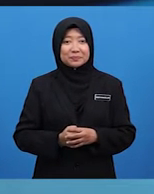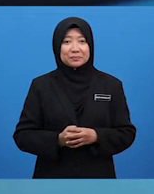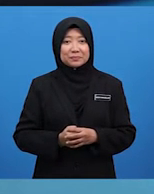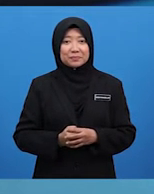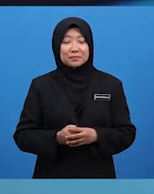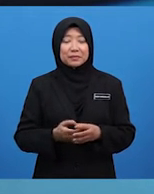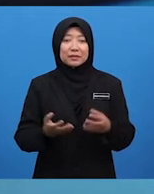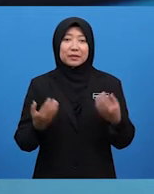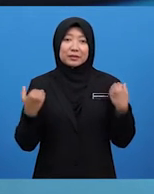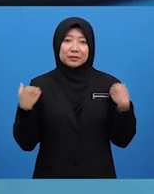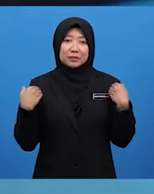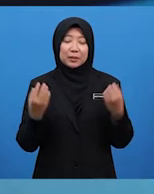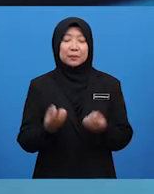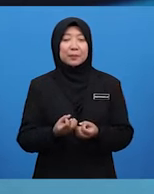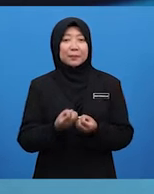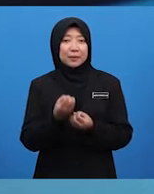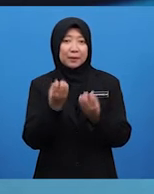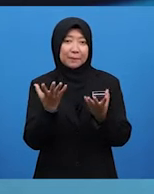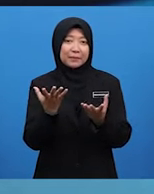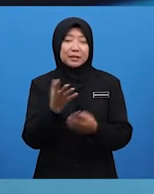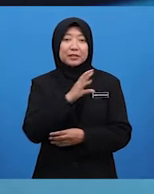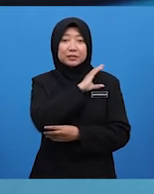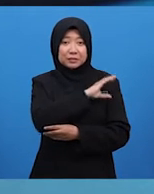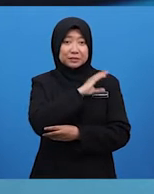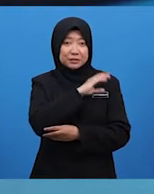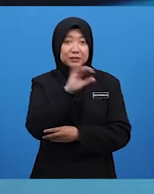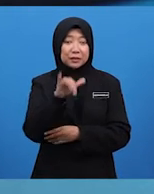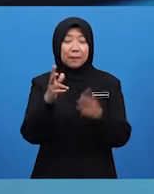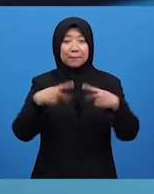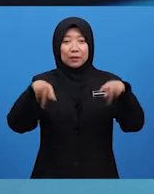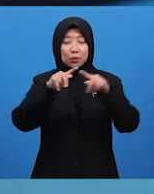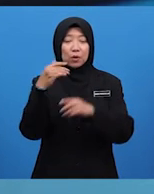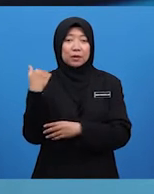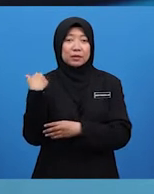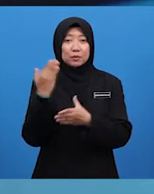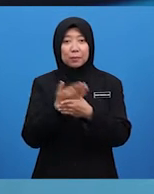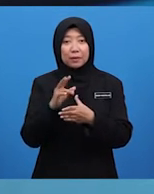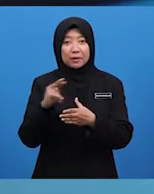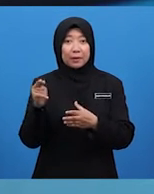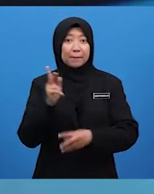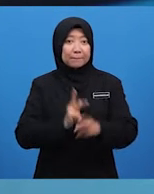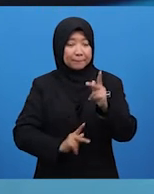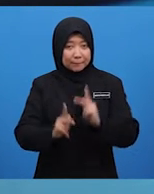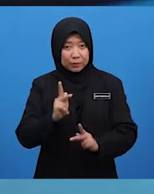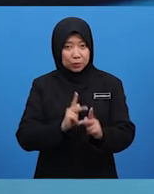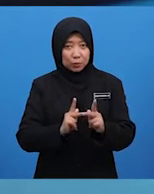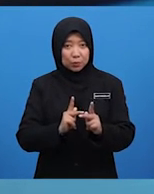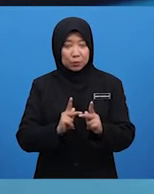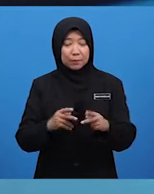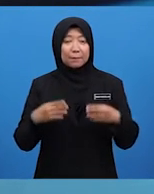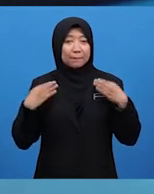Terdapat beberapa ciri yang perlu ada pada bahagian baju kurung, iaitu